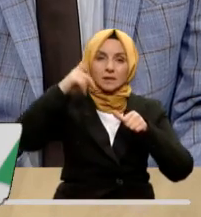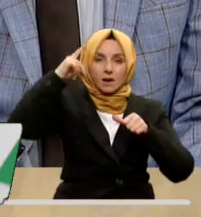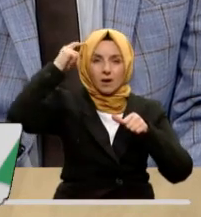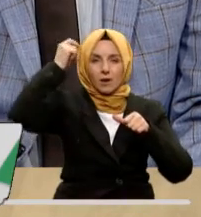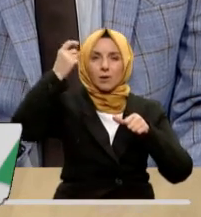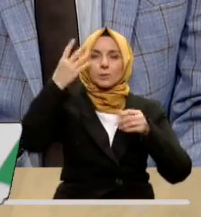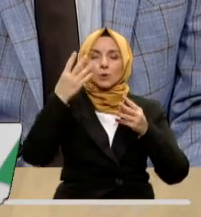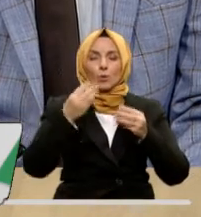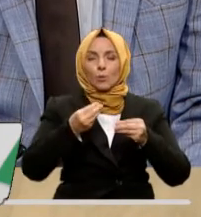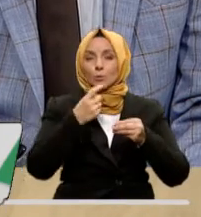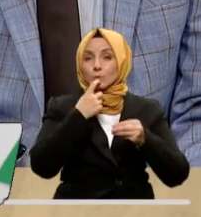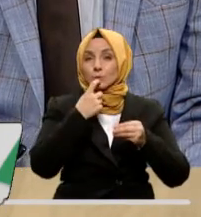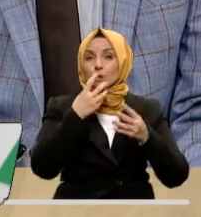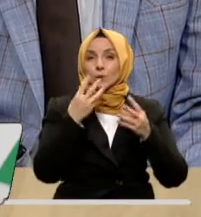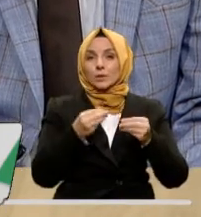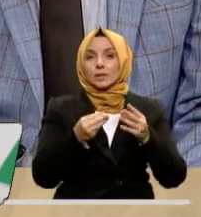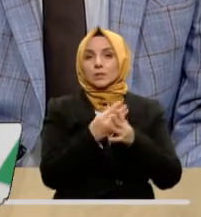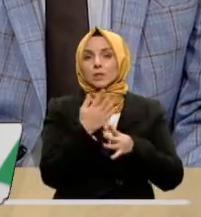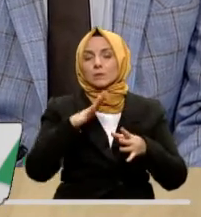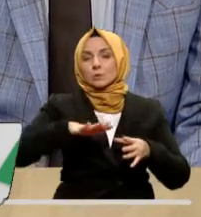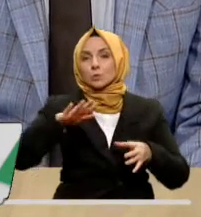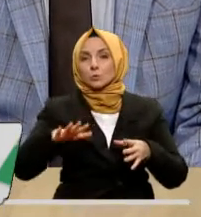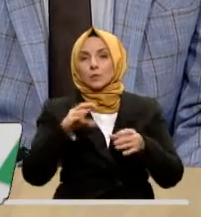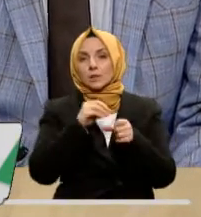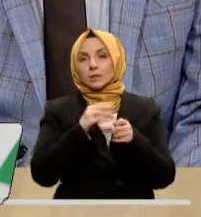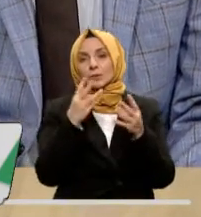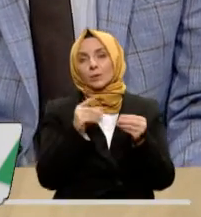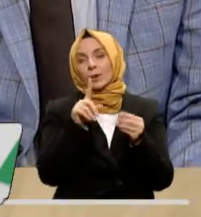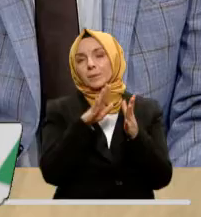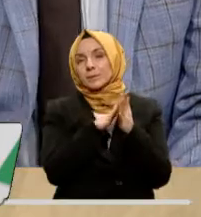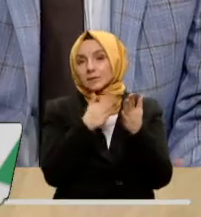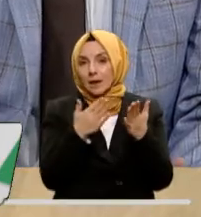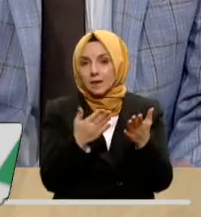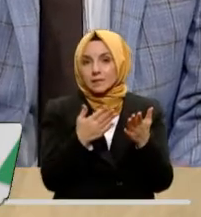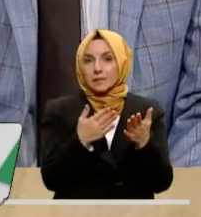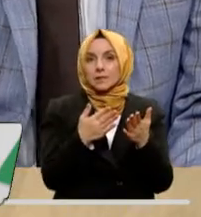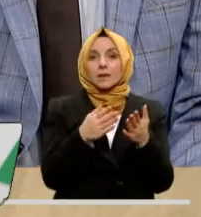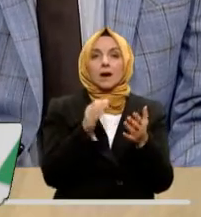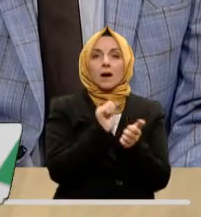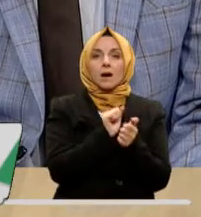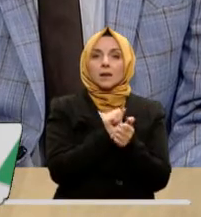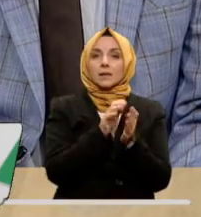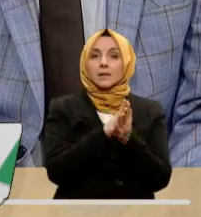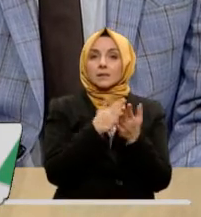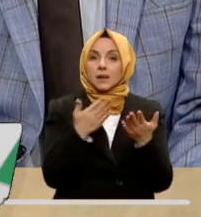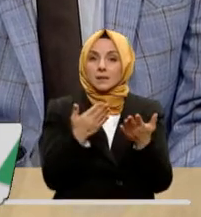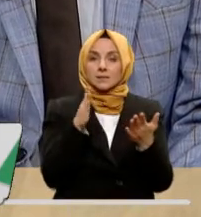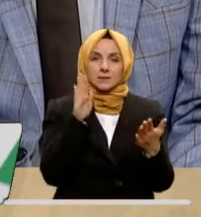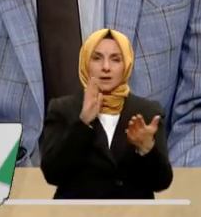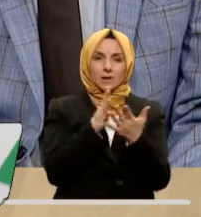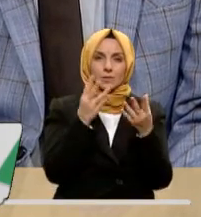müziğim dergisi çocuklara hitap eden müziğin dergisi ilmi dergi ve Aile Dergisi nin karşılığı olan bir de